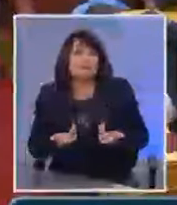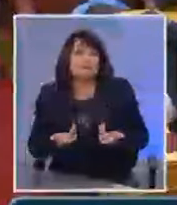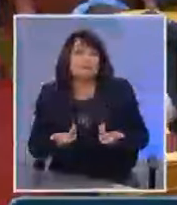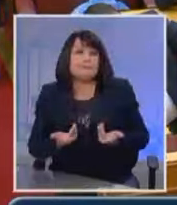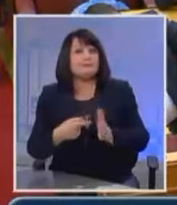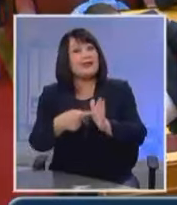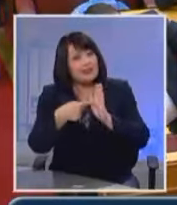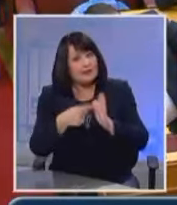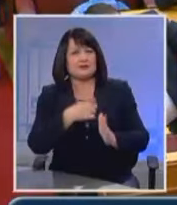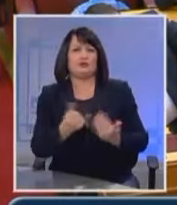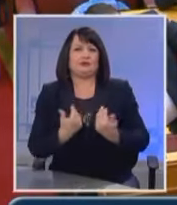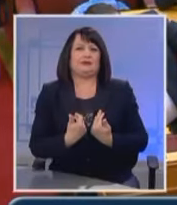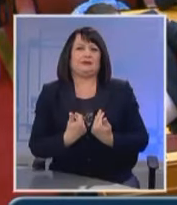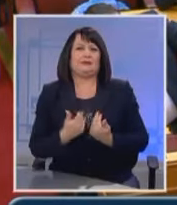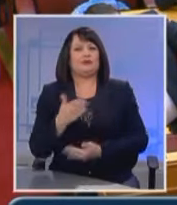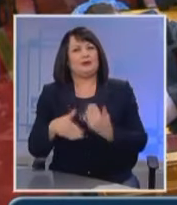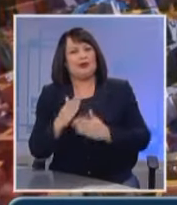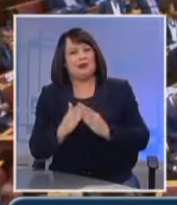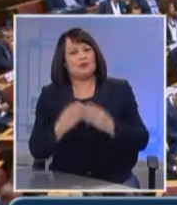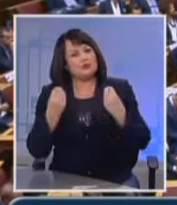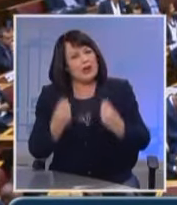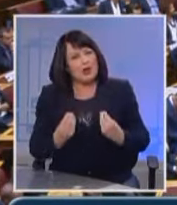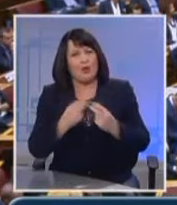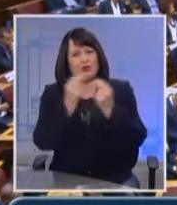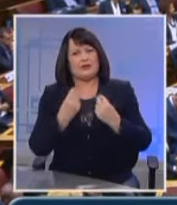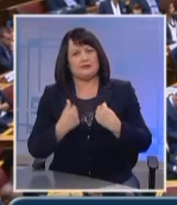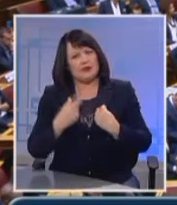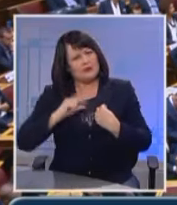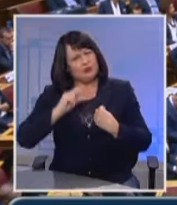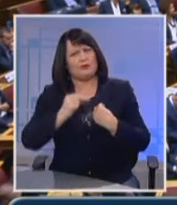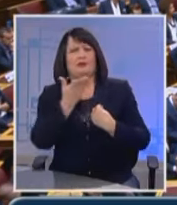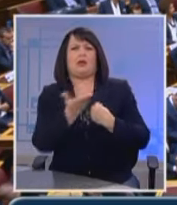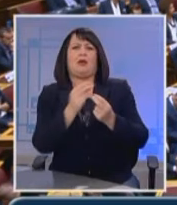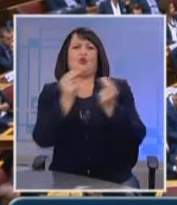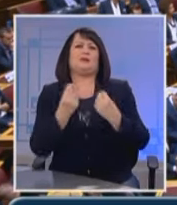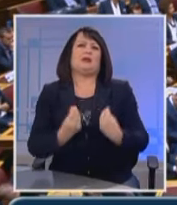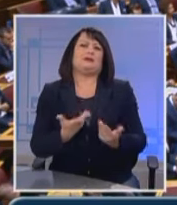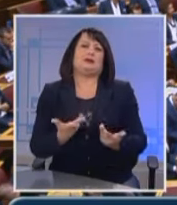Δείξτε μας μια εμπιστοσύνη. Θα είναι καλό για μας και για εσάς.